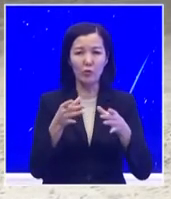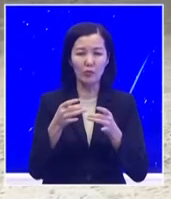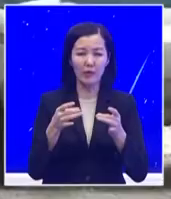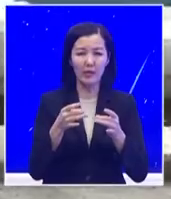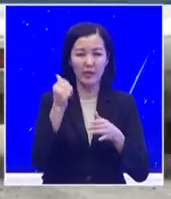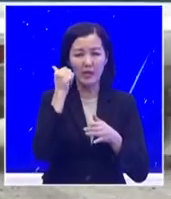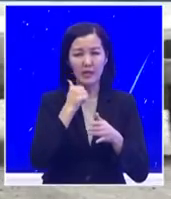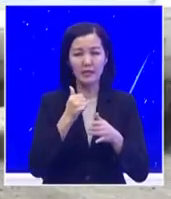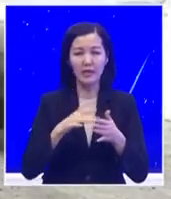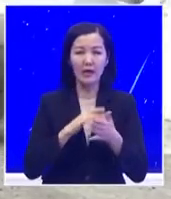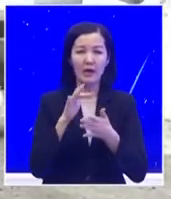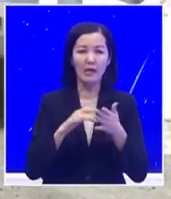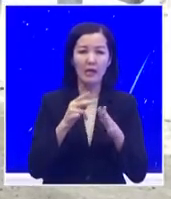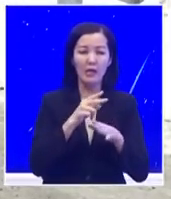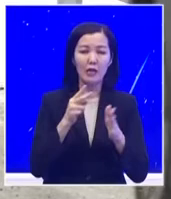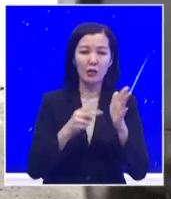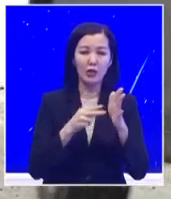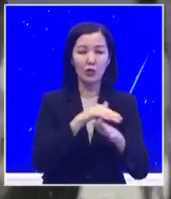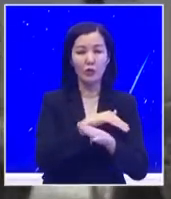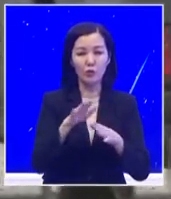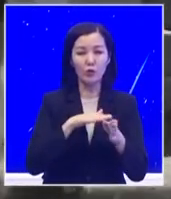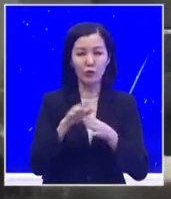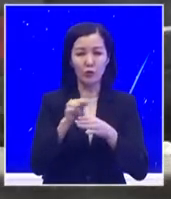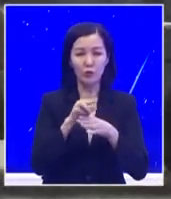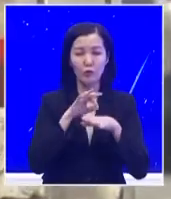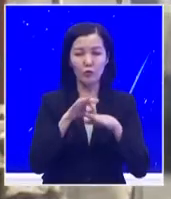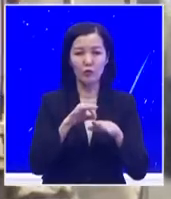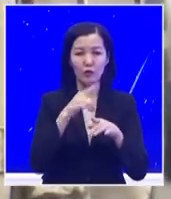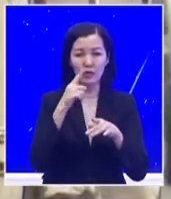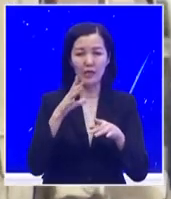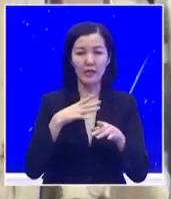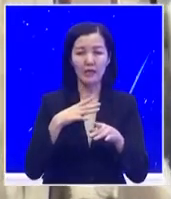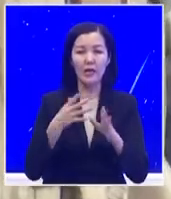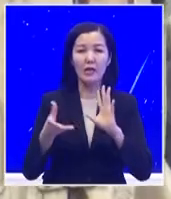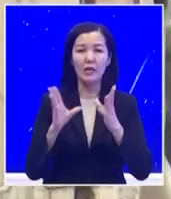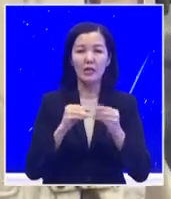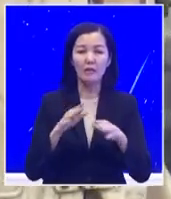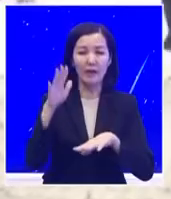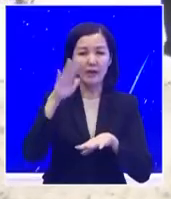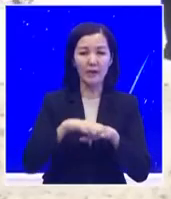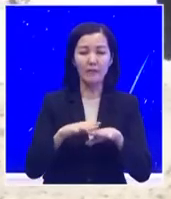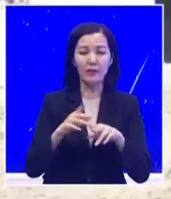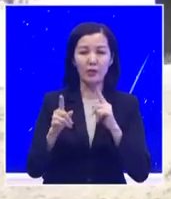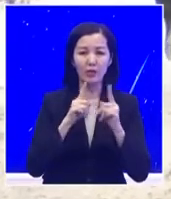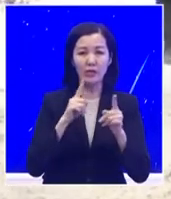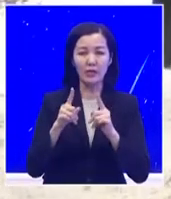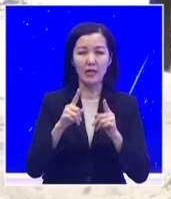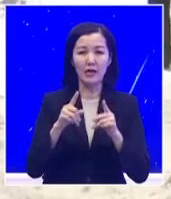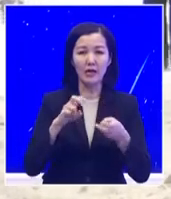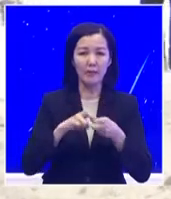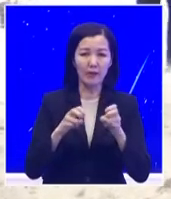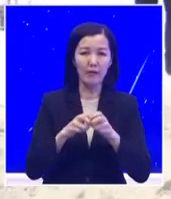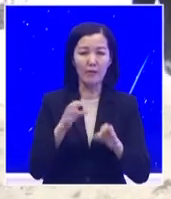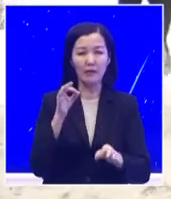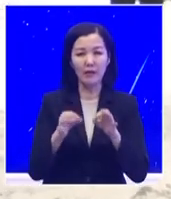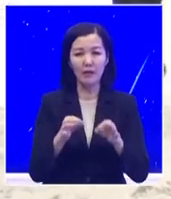басшысы биыл қала аумағындағы 7 көшеге жөндеу жұмыстары жүргізілетіндігін жеткізді. Жалпы аудан әкімінің қорытынды есебінде көтерілген мәселелер